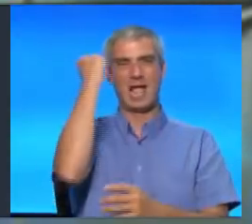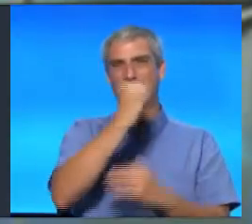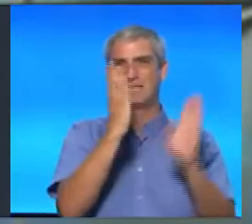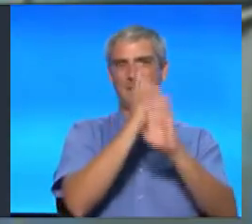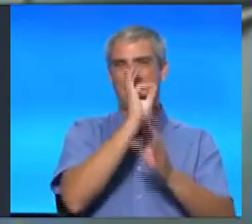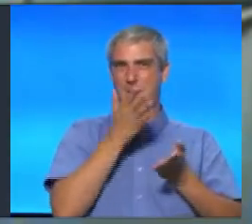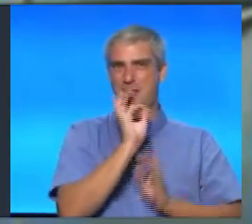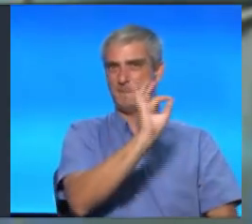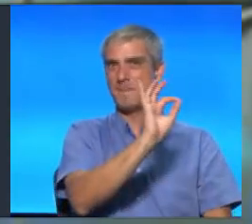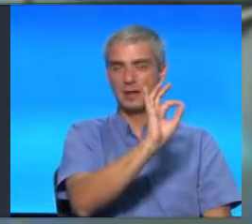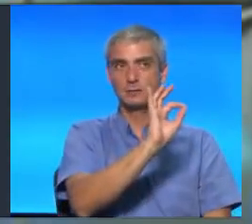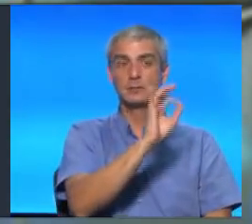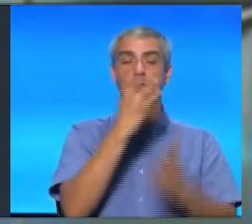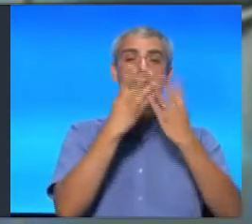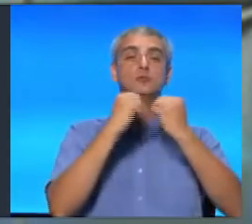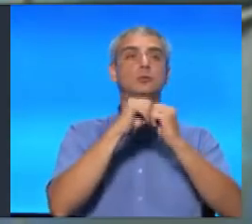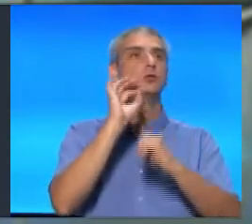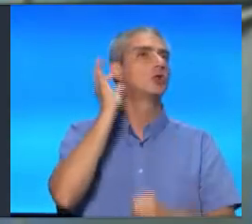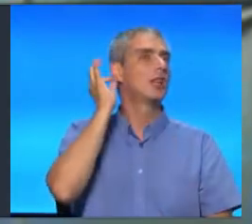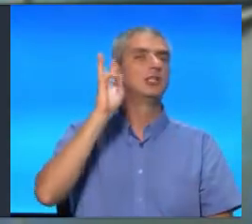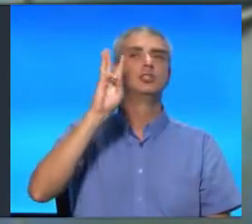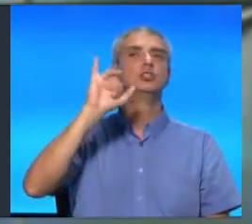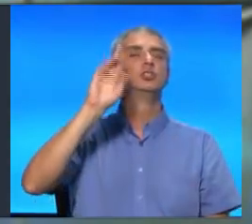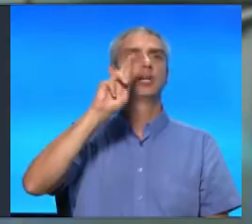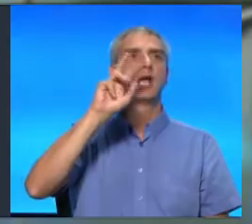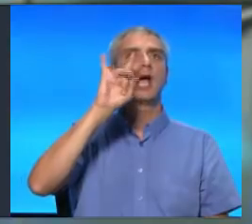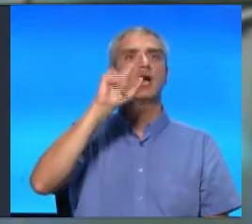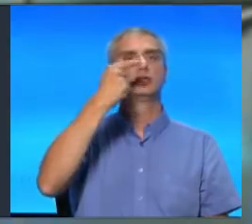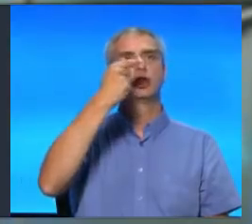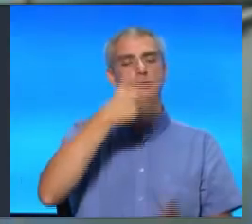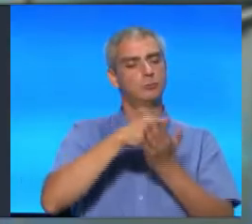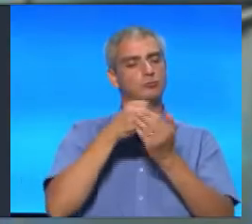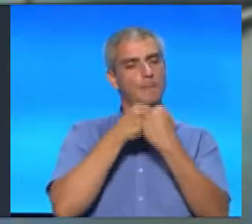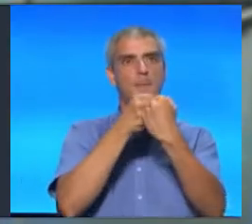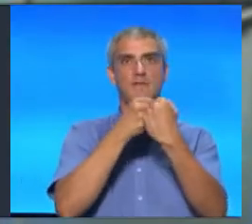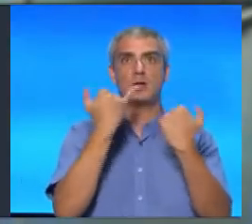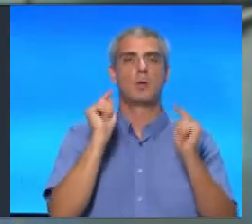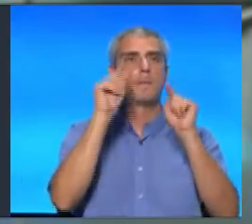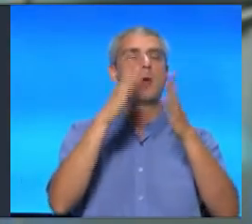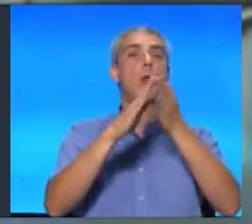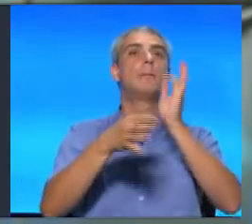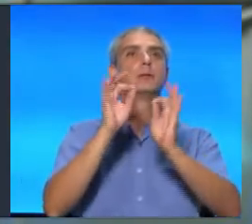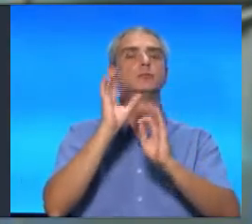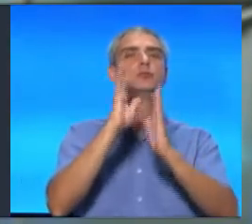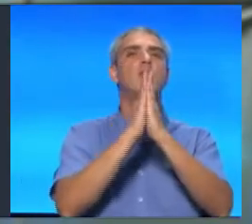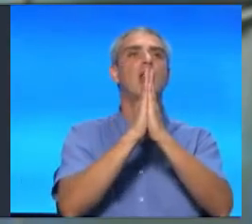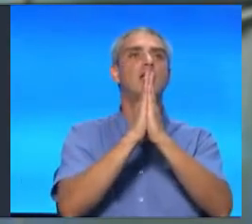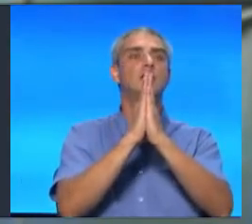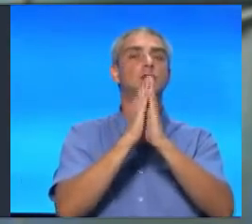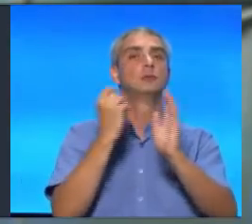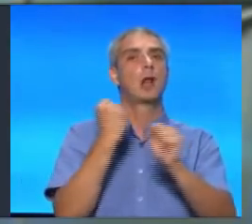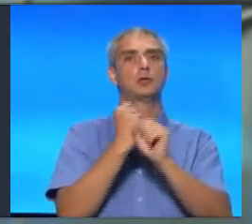הנציב בירושלים, בני משפחתה של שיר חג'אג' ממשיכים במאבקם. היום הם באו לבית המשפט כדי לבקש ליצור